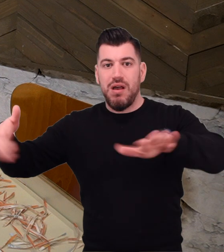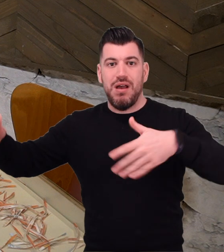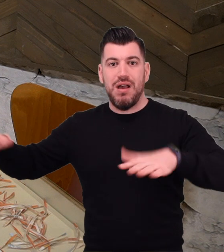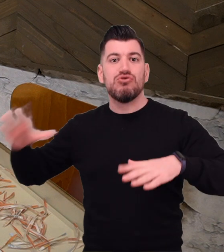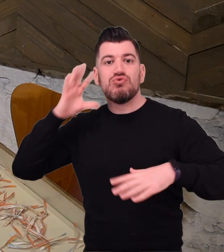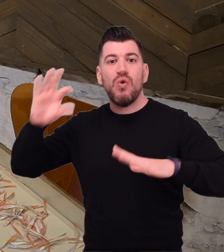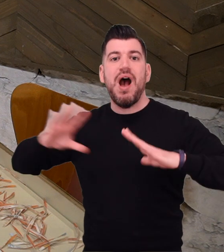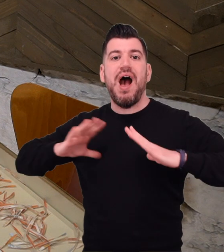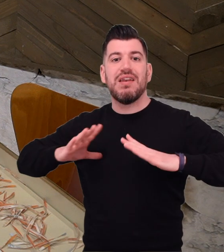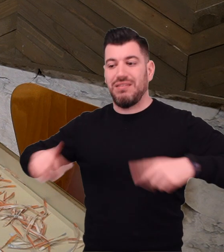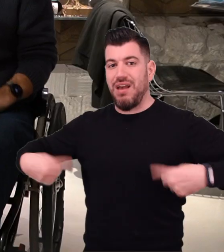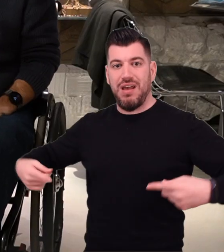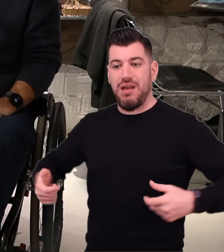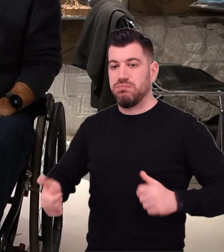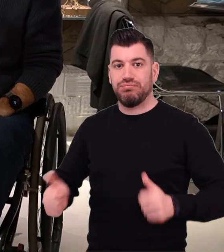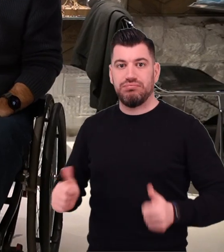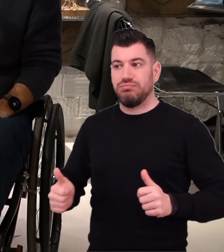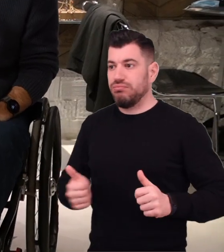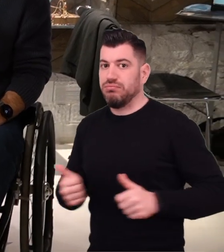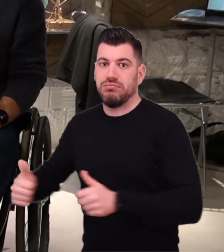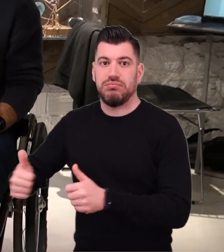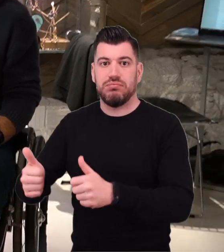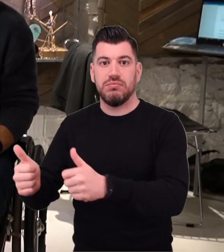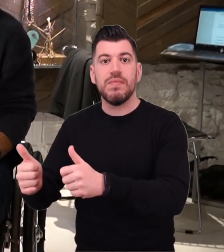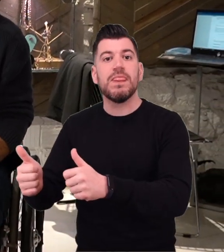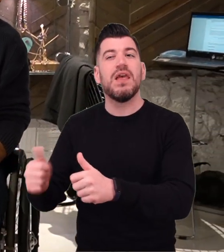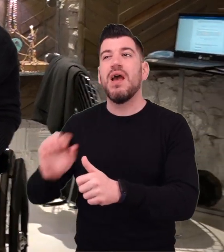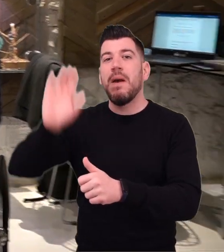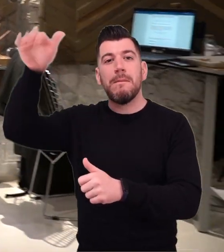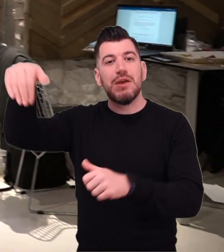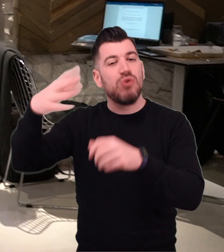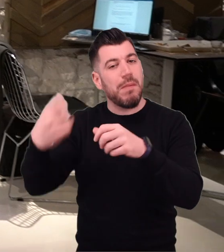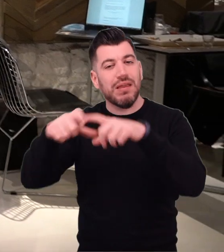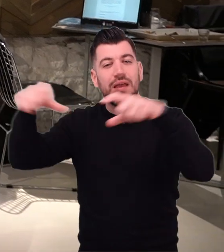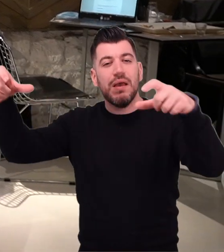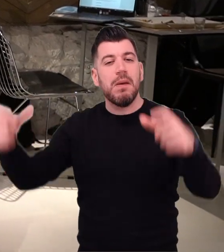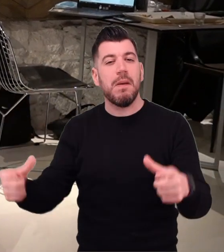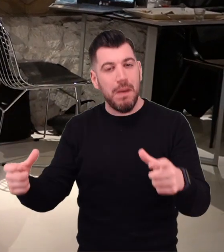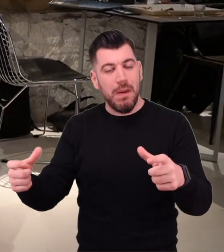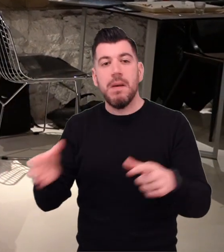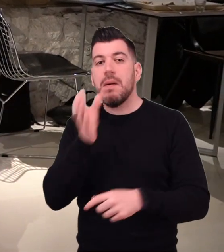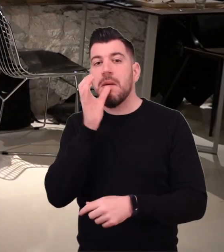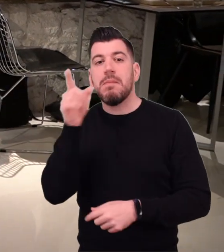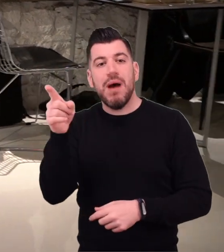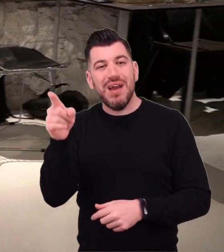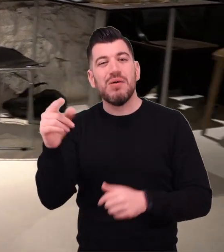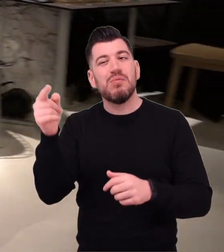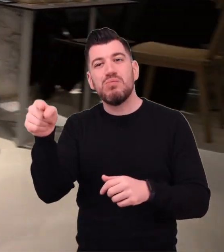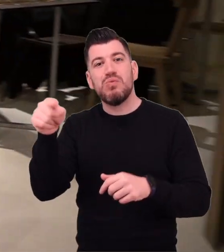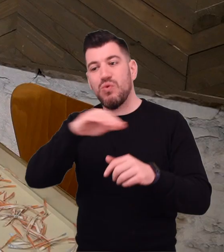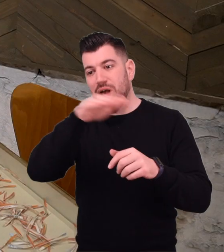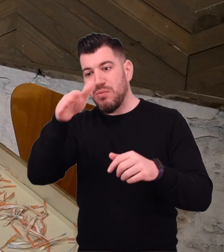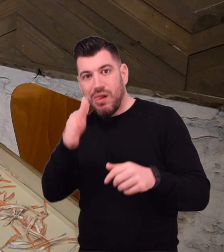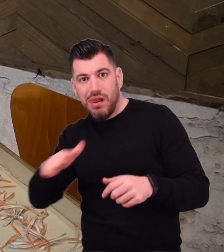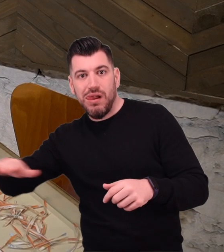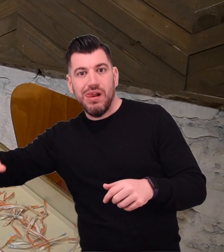ένας χρήστης ηλεκτροκίνητου αμαξιδίου. Έχουμε φροντίσει πίσω, υπάρχει το μπαρ, το οποίο σε κάποιο σημείο η μπάρα είναι πιο χαμηλή για να μπορεί